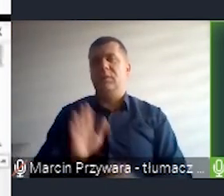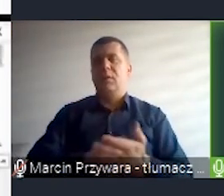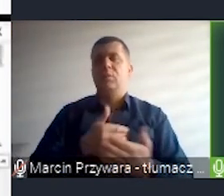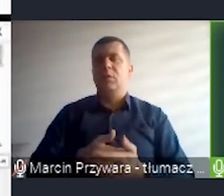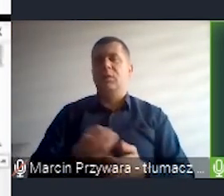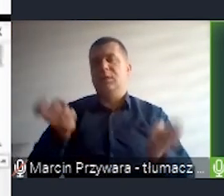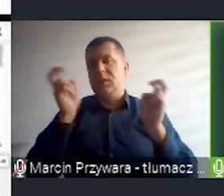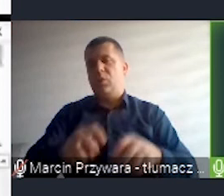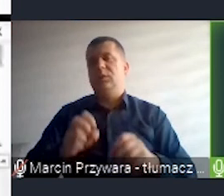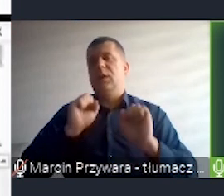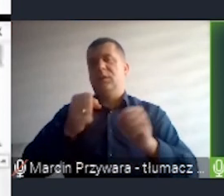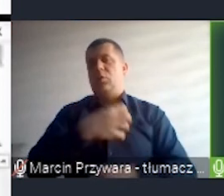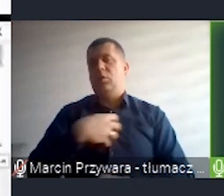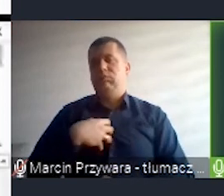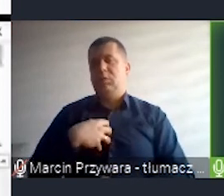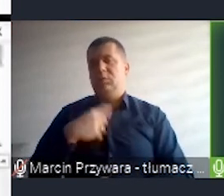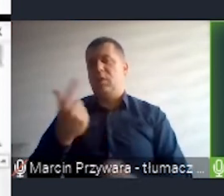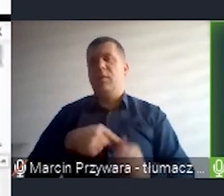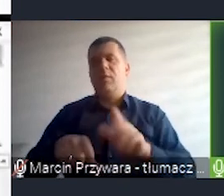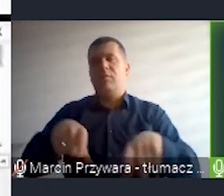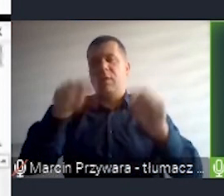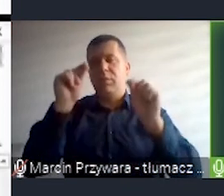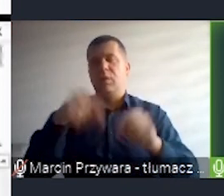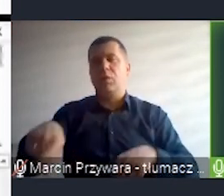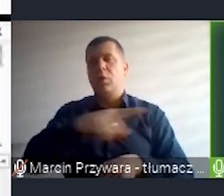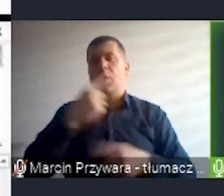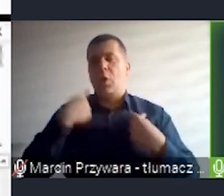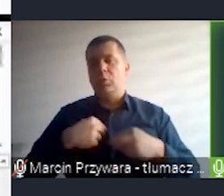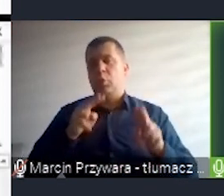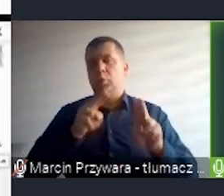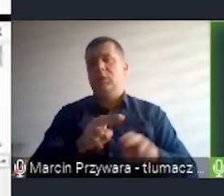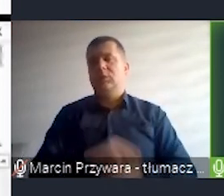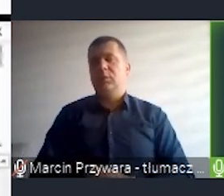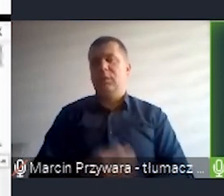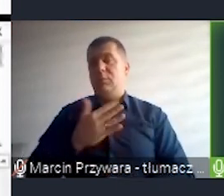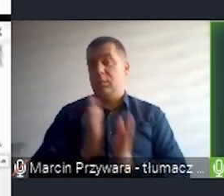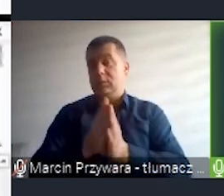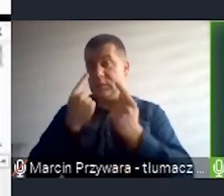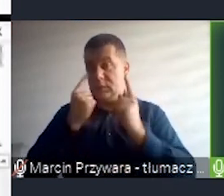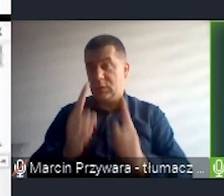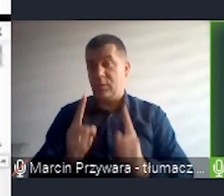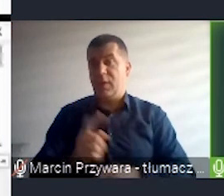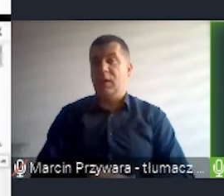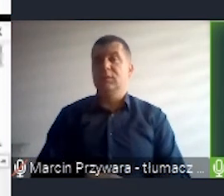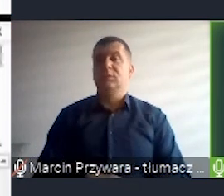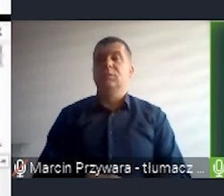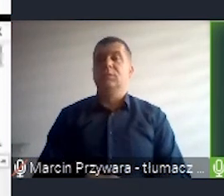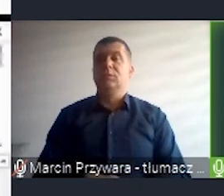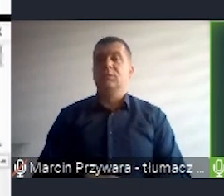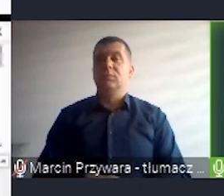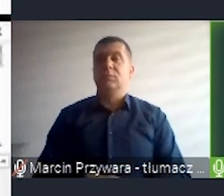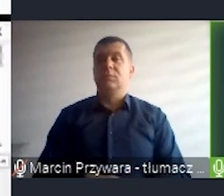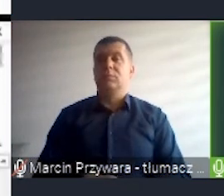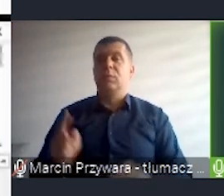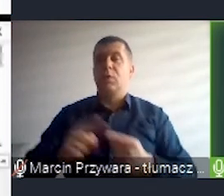założenie działalności gospodarczej. Tu kwestia wyłaniania potencjalnych uczestników. Zauważcie natomiast